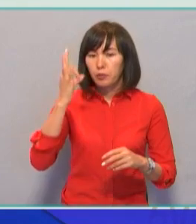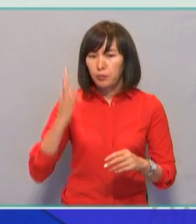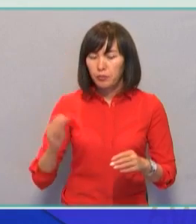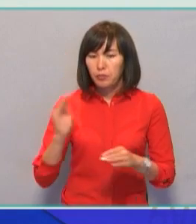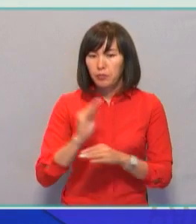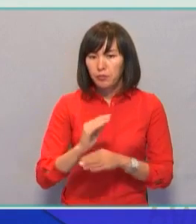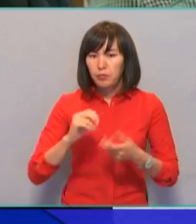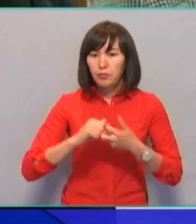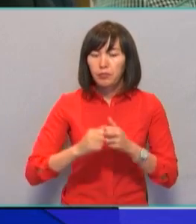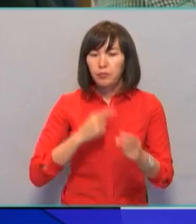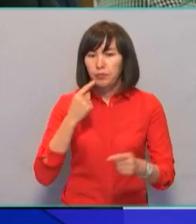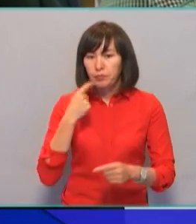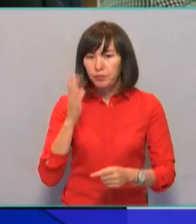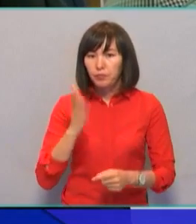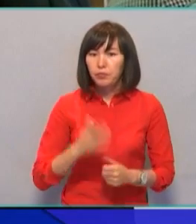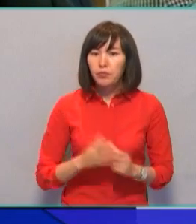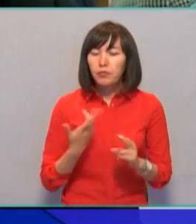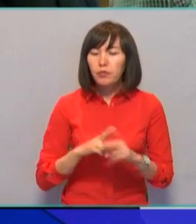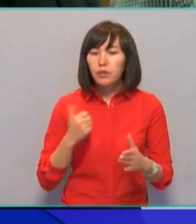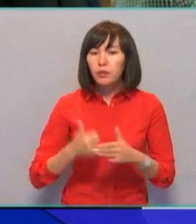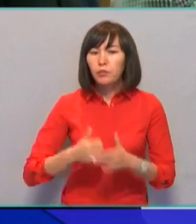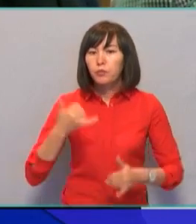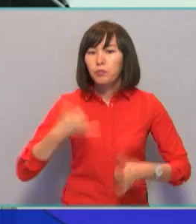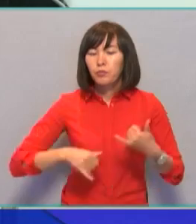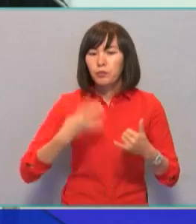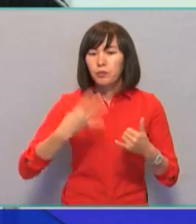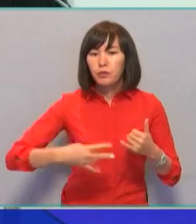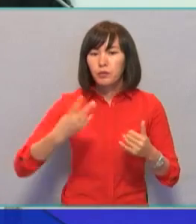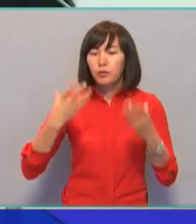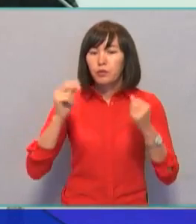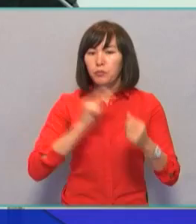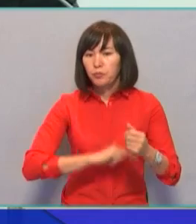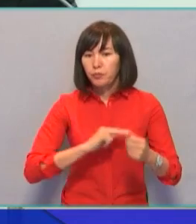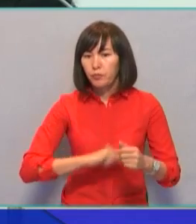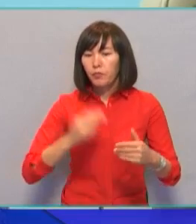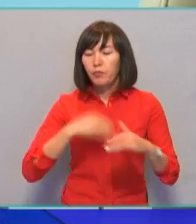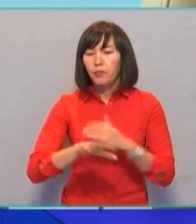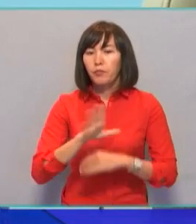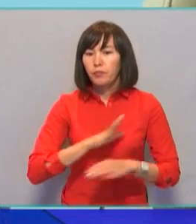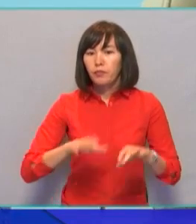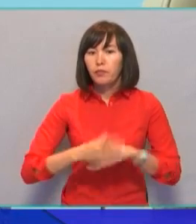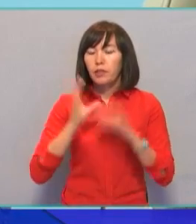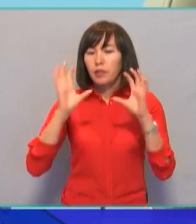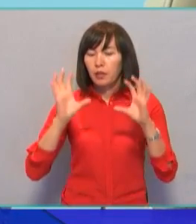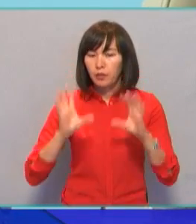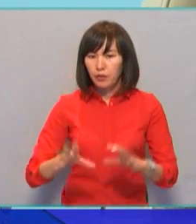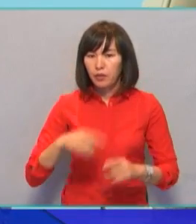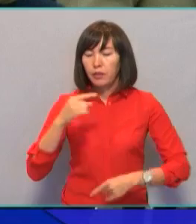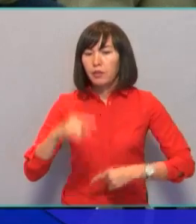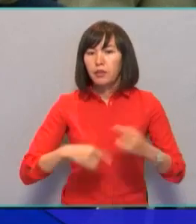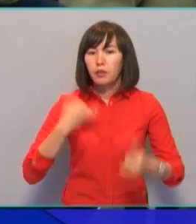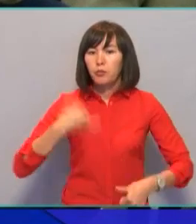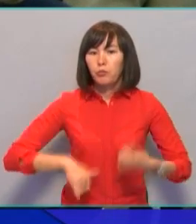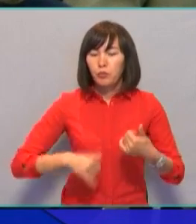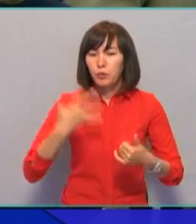қосу мәселесін қолға алдық. Бұған дейін мұғалімдер 42 күнге еңбек демалысына шығатын. Жаңа заң бойынша енді